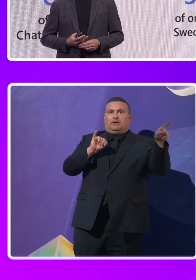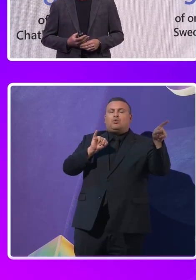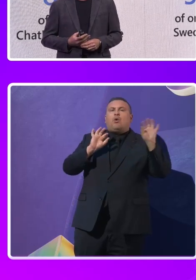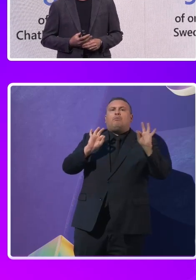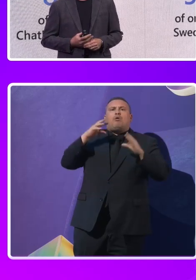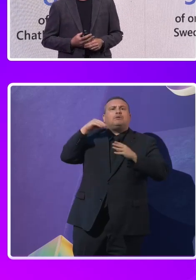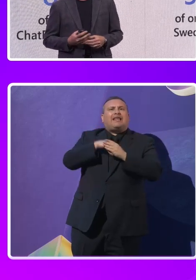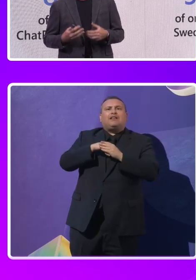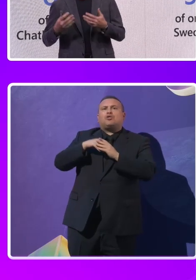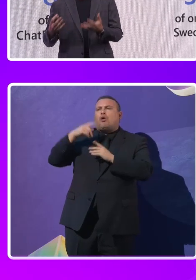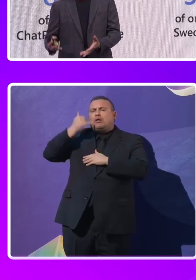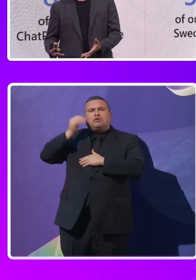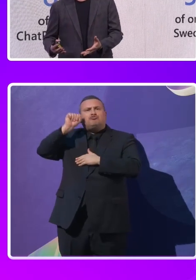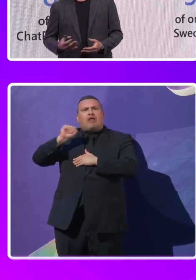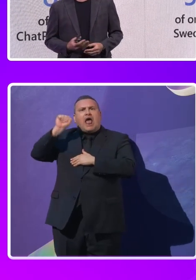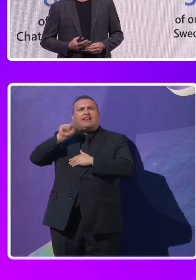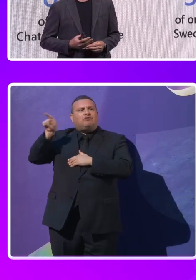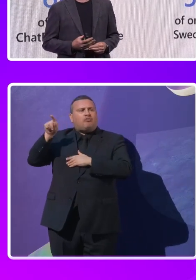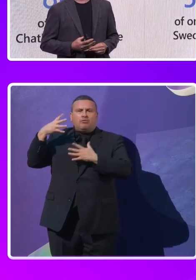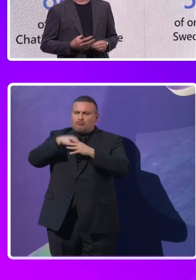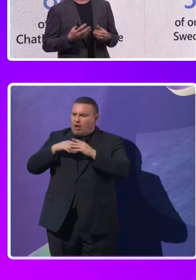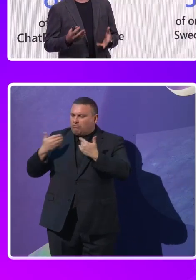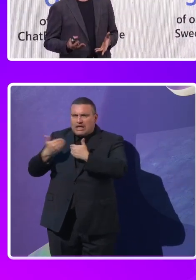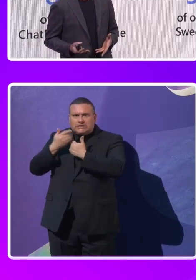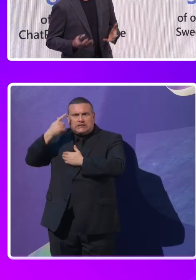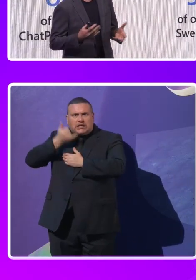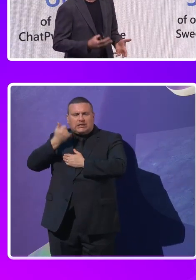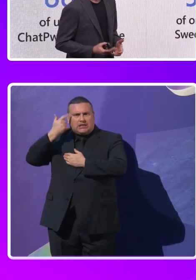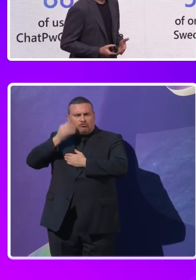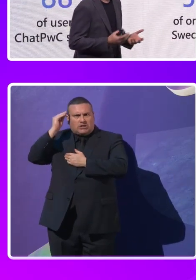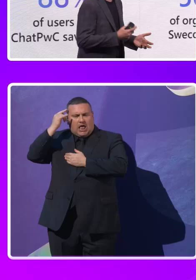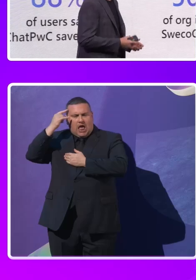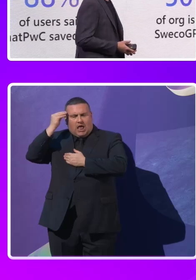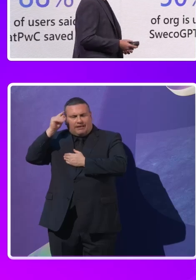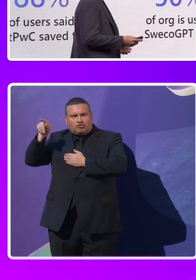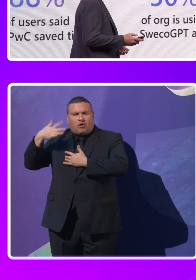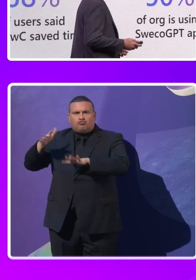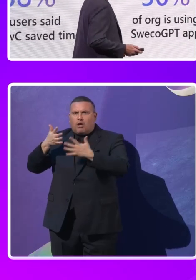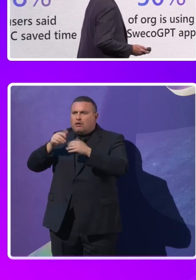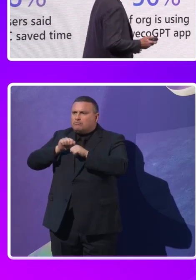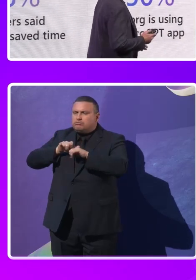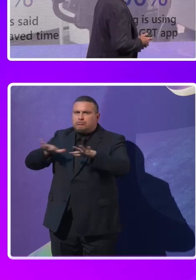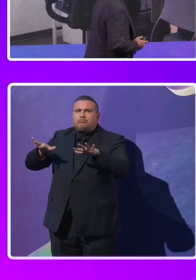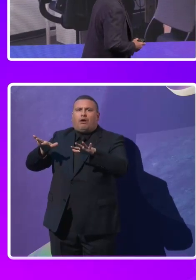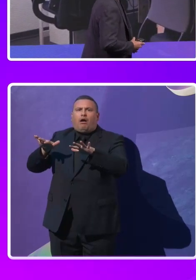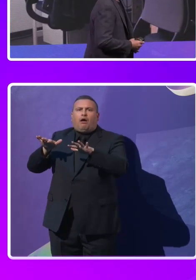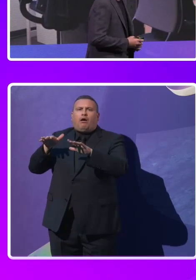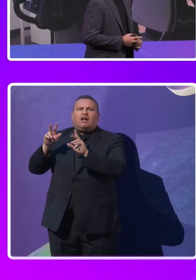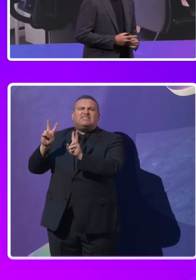intelligence tradizionale hanno aggiunto invece le funzionalità derivanti dall'a generativa